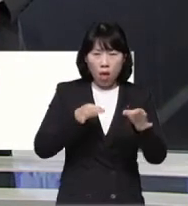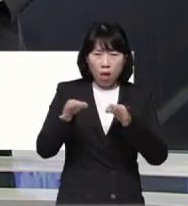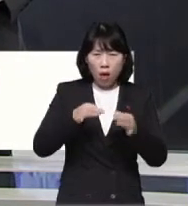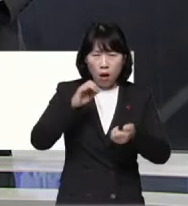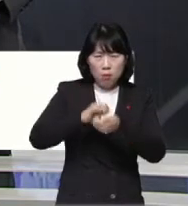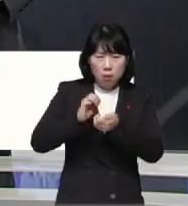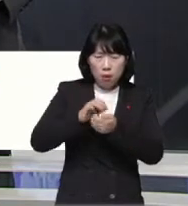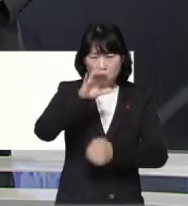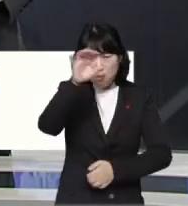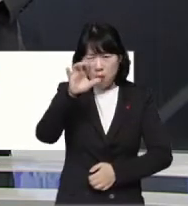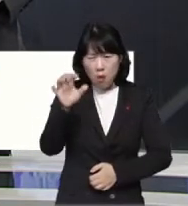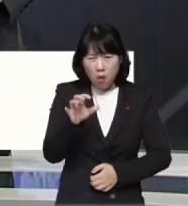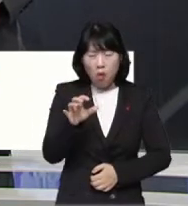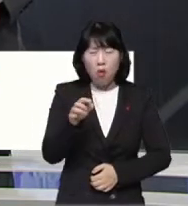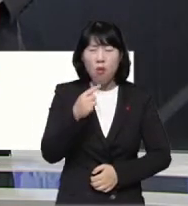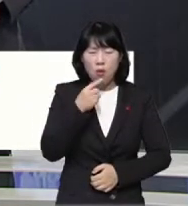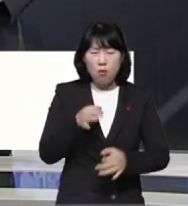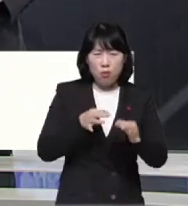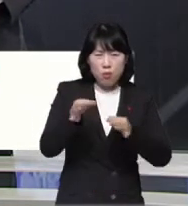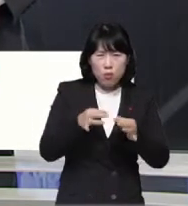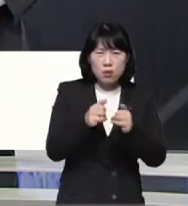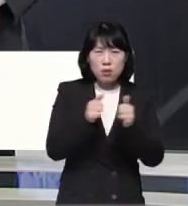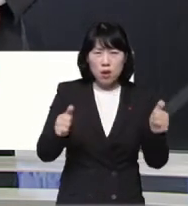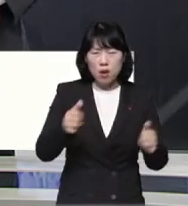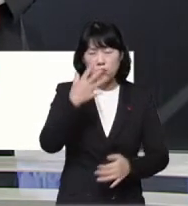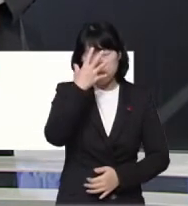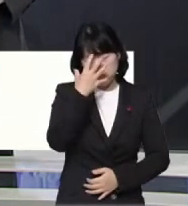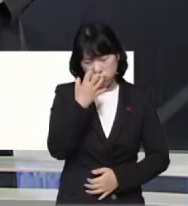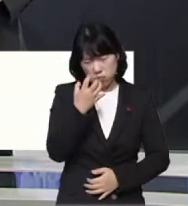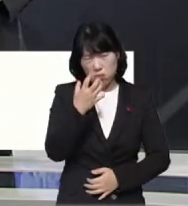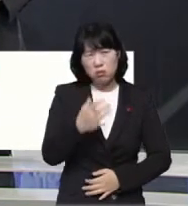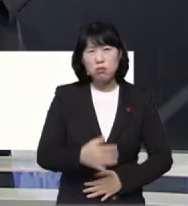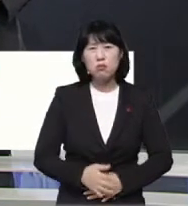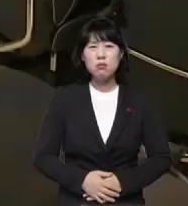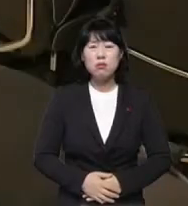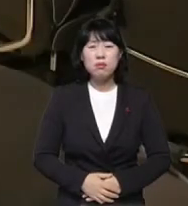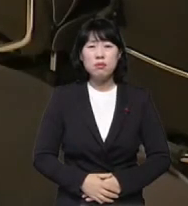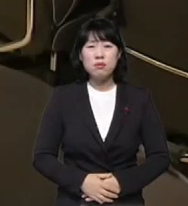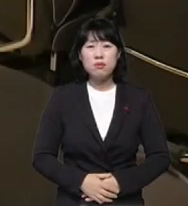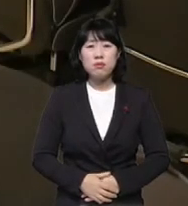조치에 소상공인들은 울상입니다. 보도에 고우리 기자입니다.